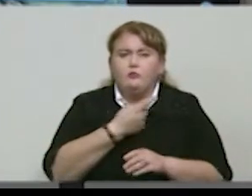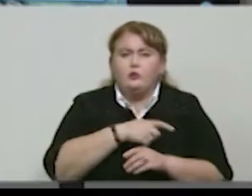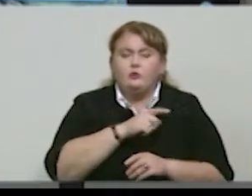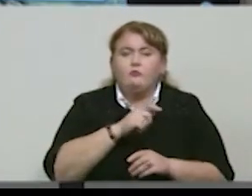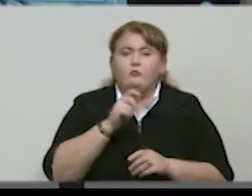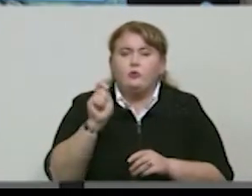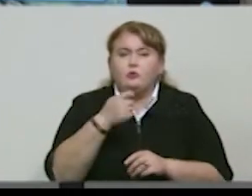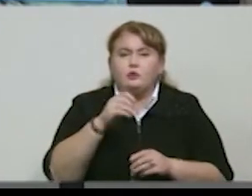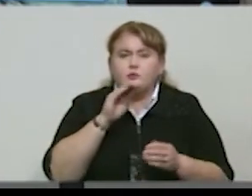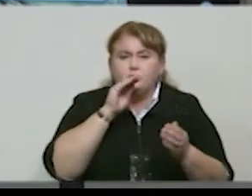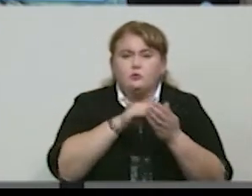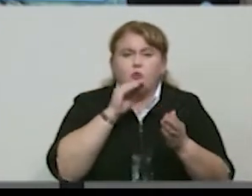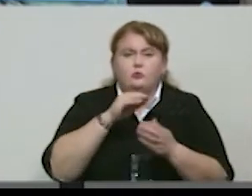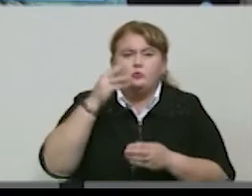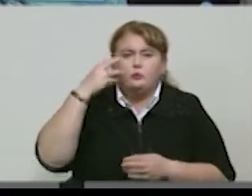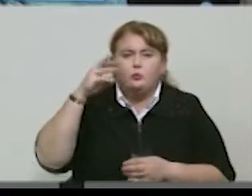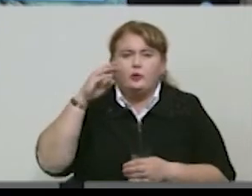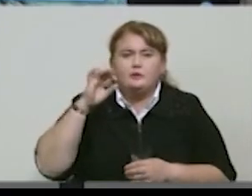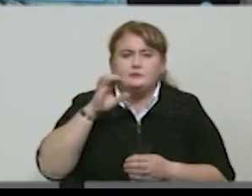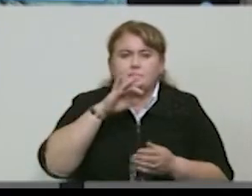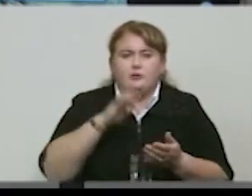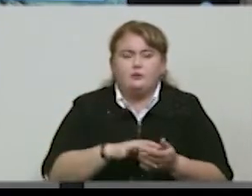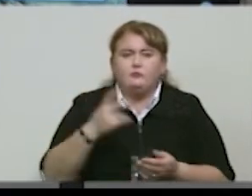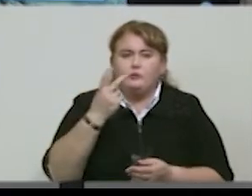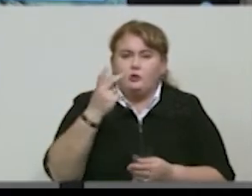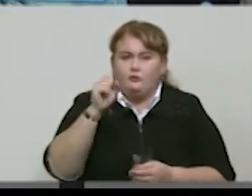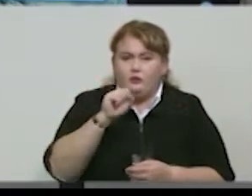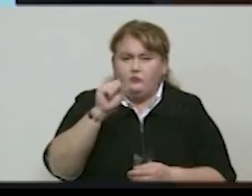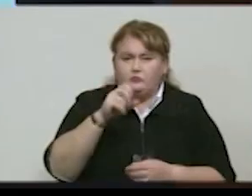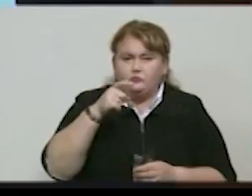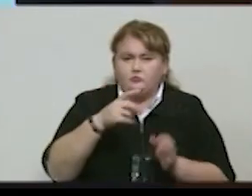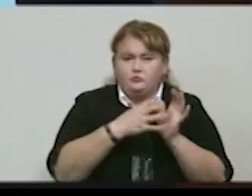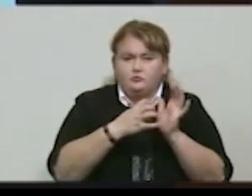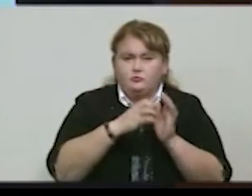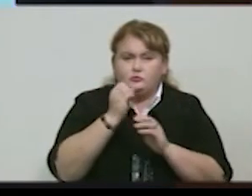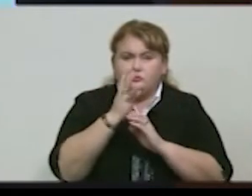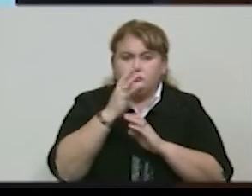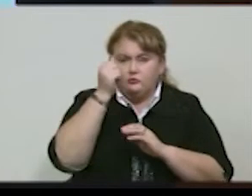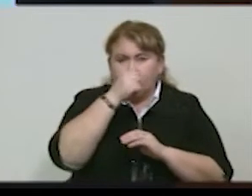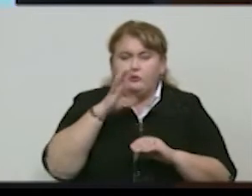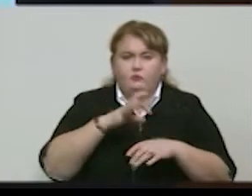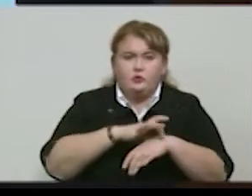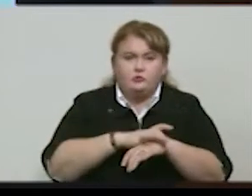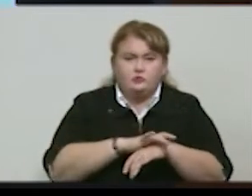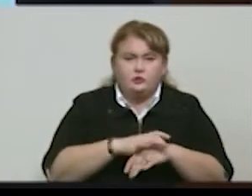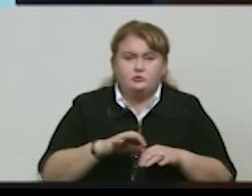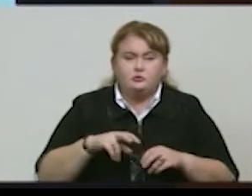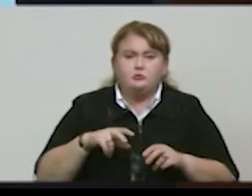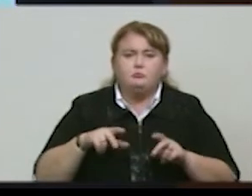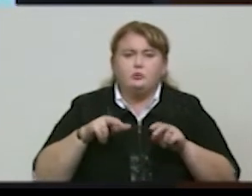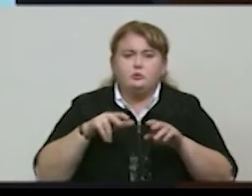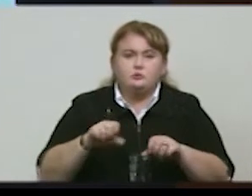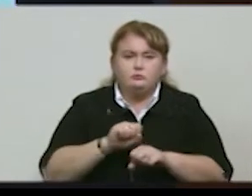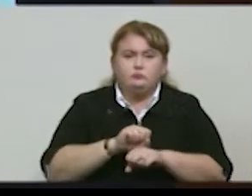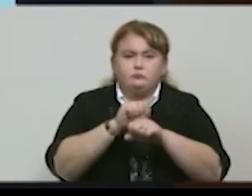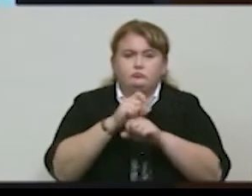и Туркестан. То есть 2 августа 1914 года в Ташкенте прошли первые